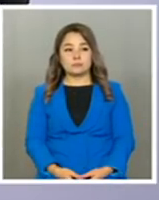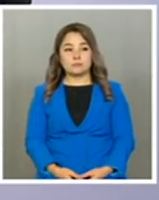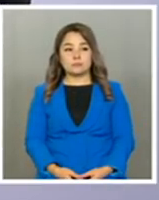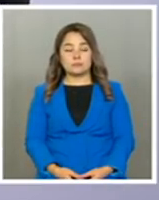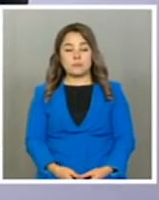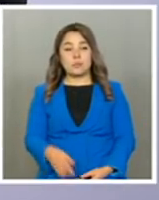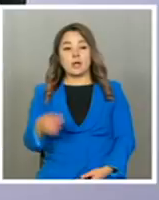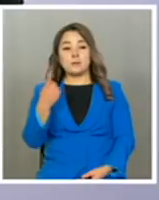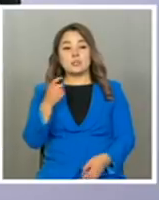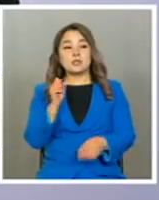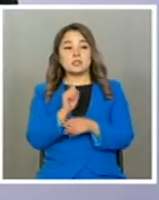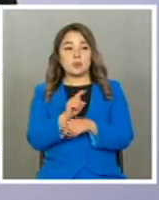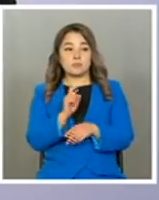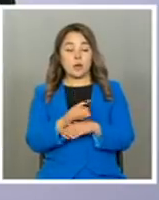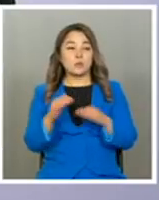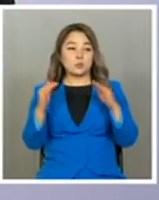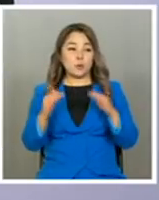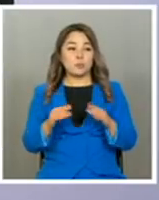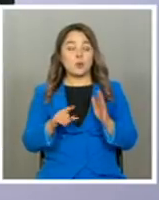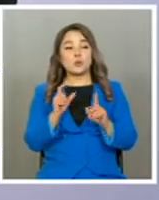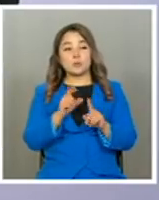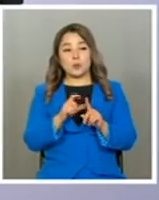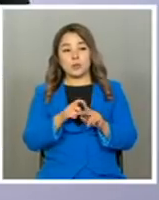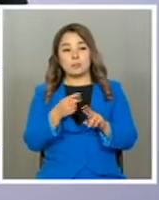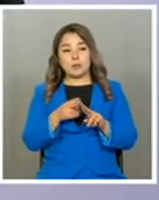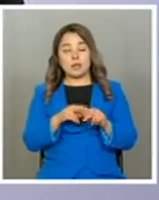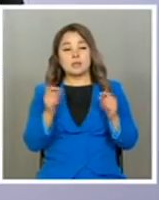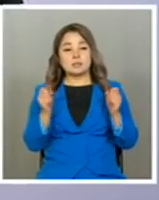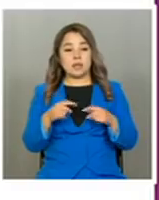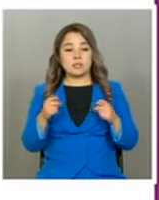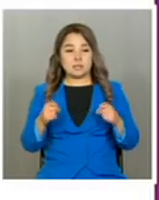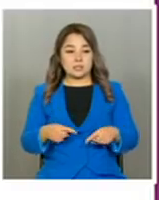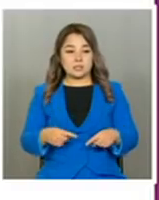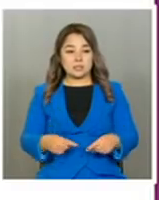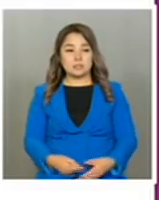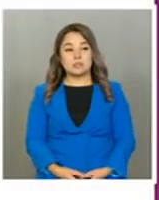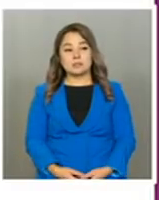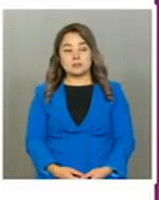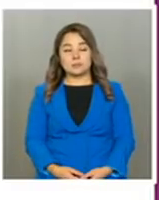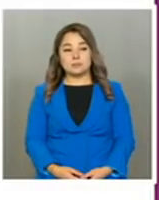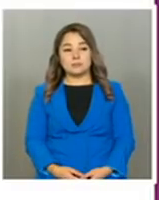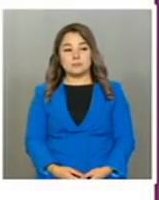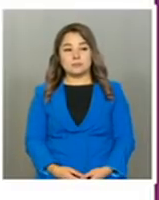Бірінші тапсырма. Төмендегі сөйлемдерді сәйкестендіріңіздер.